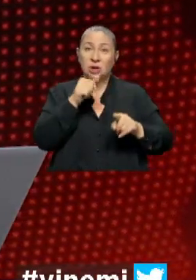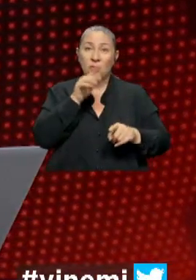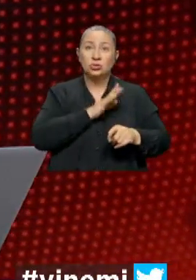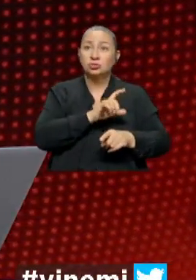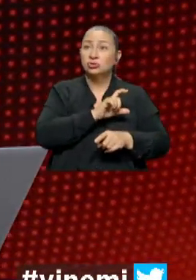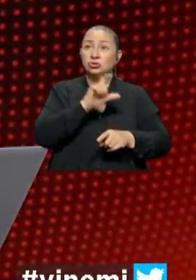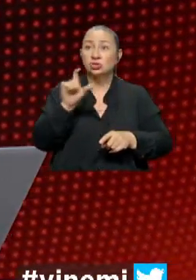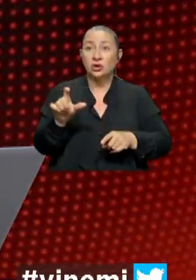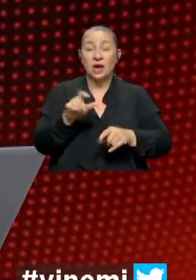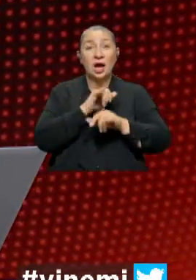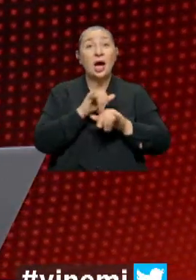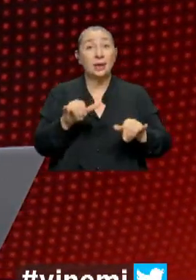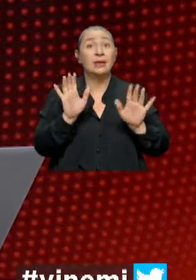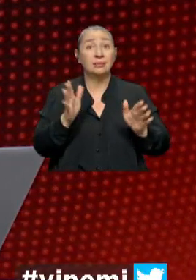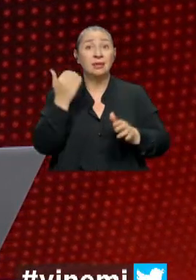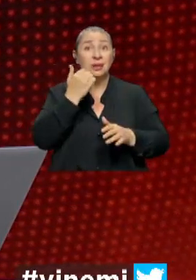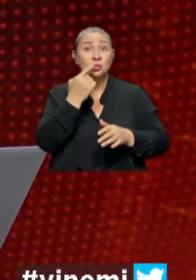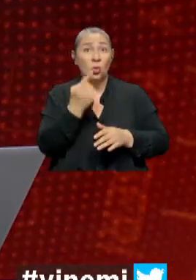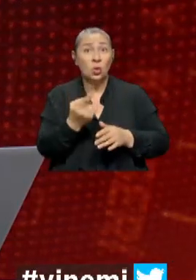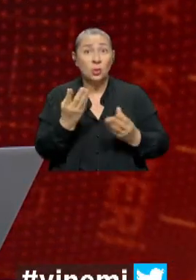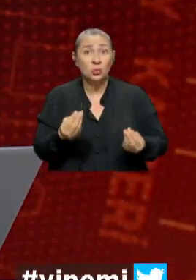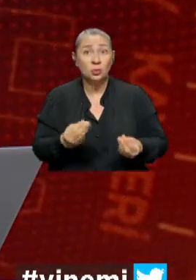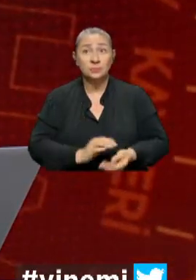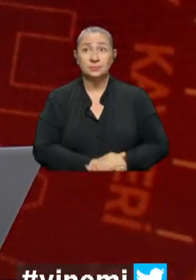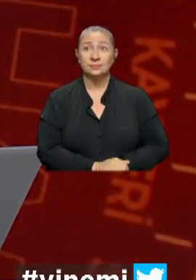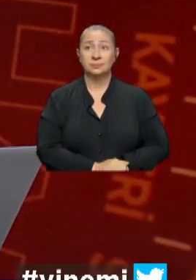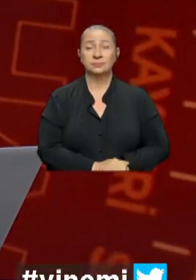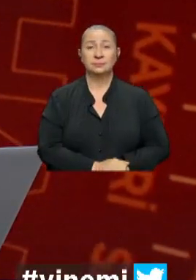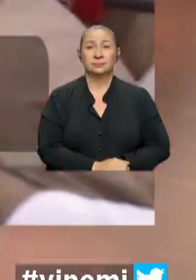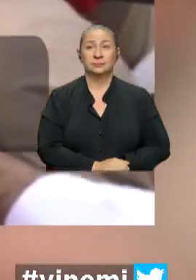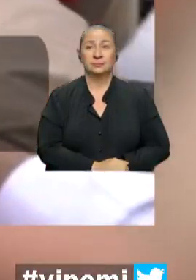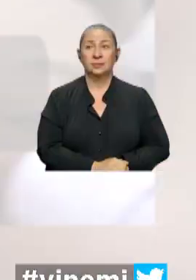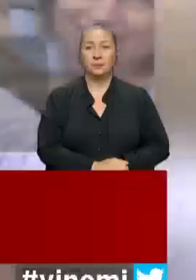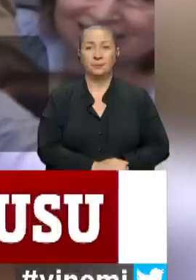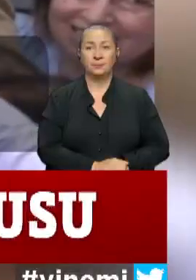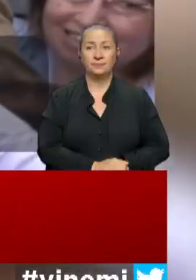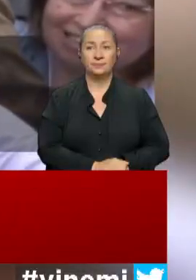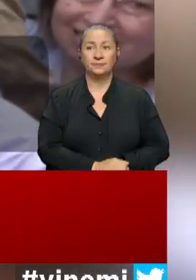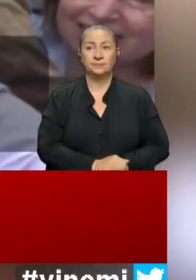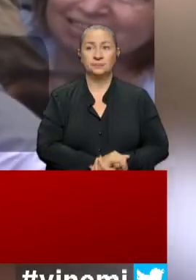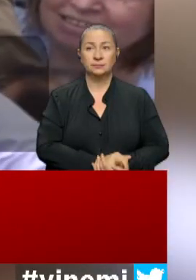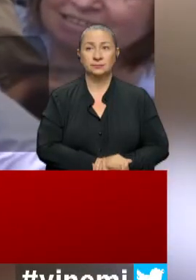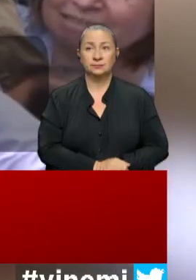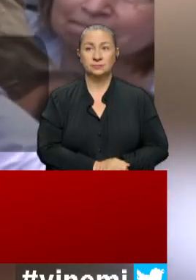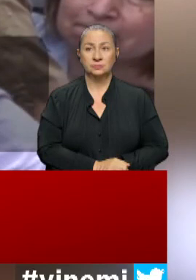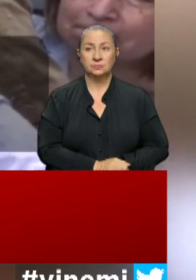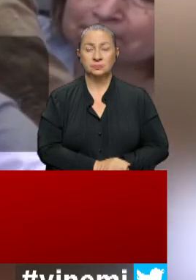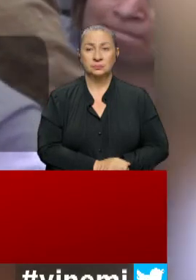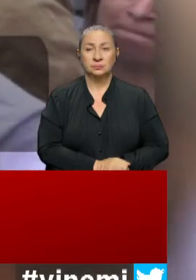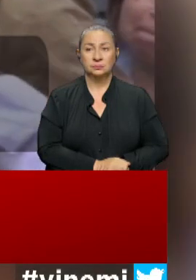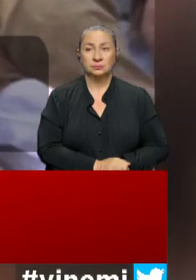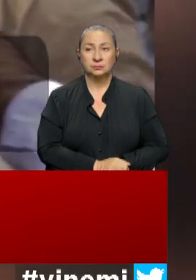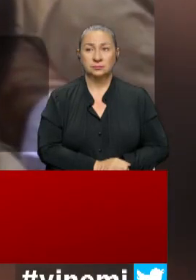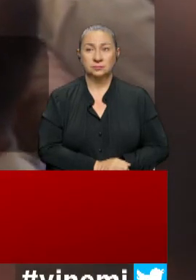Kılıçdaroğlu'nun cevabı aynen yalan söylüyorlar oldu. Altılı masa. Onun niye yandaş alıcısı bizim kanımız hemen